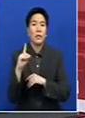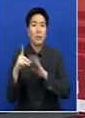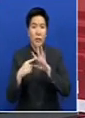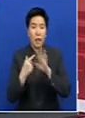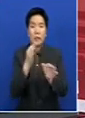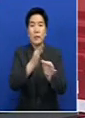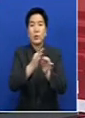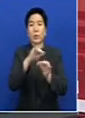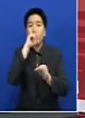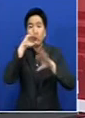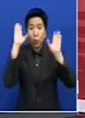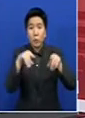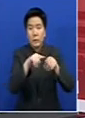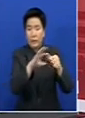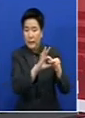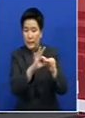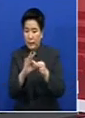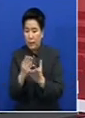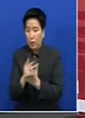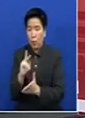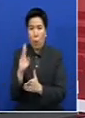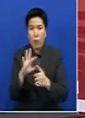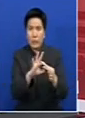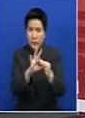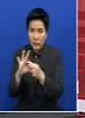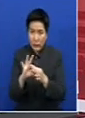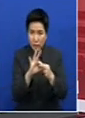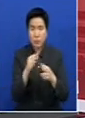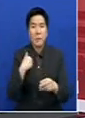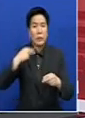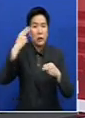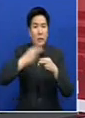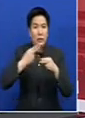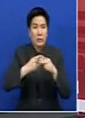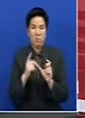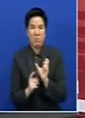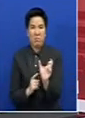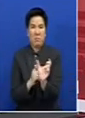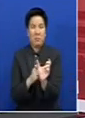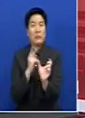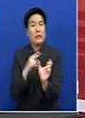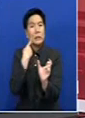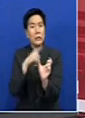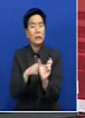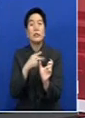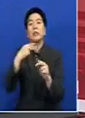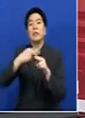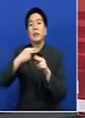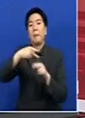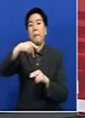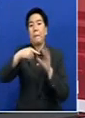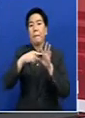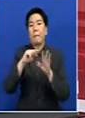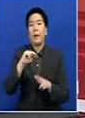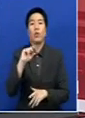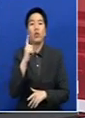แบงก์กรุงไทยครับมีคนที่เกี่ยวข้องหลายท่านแต่ว่าชื่อที่เป็นบิ๊กเนมก็คือคุณพานทองแท้ชินวัตร